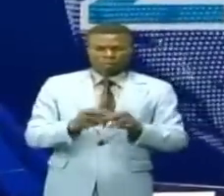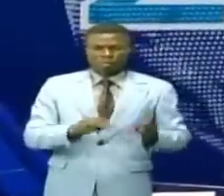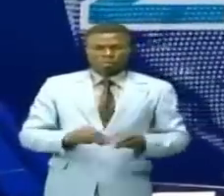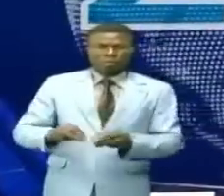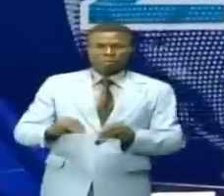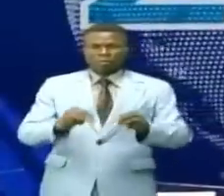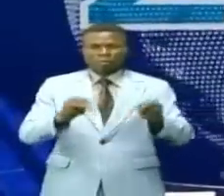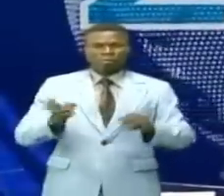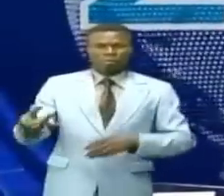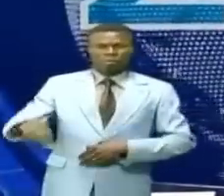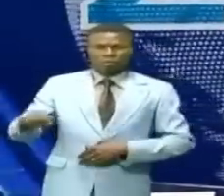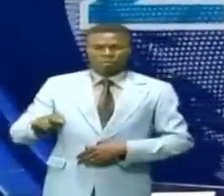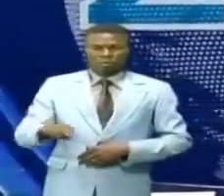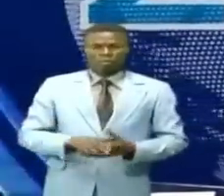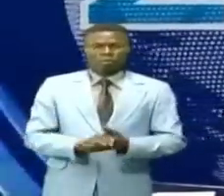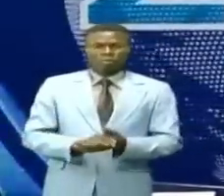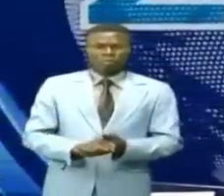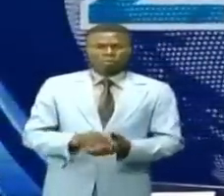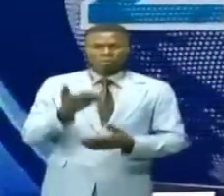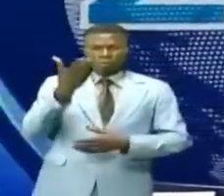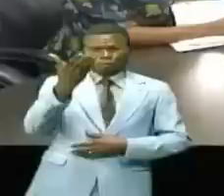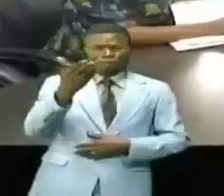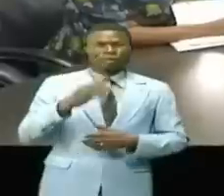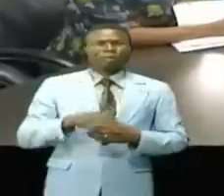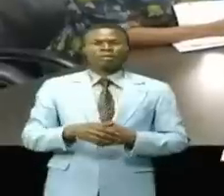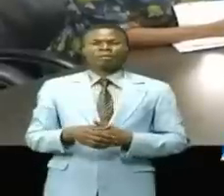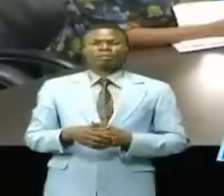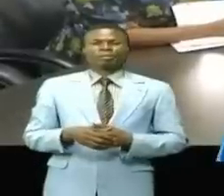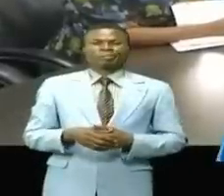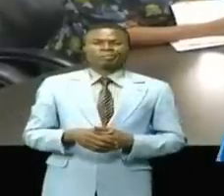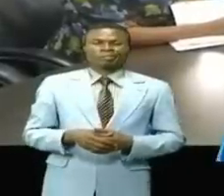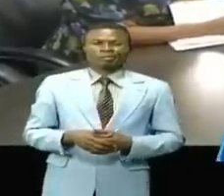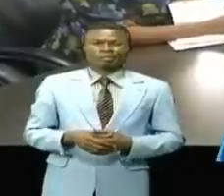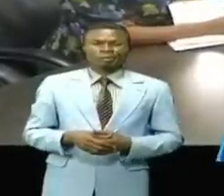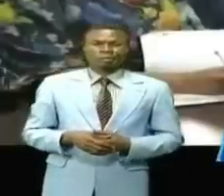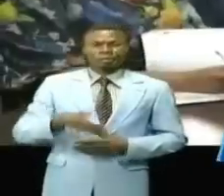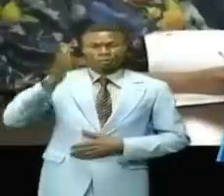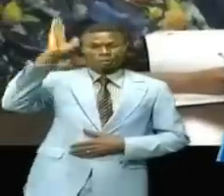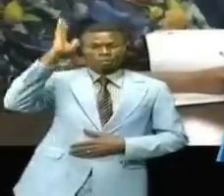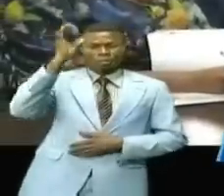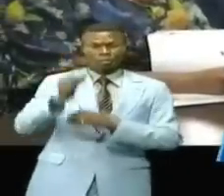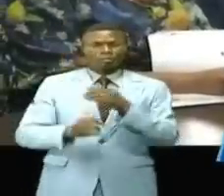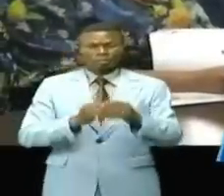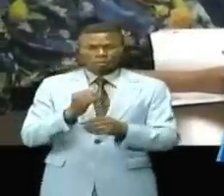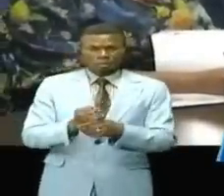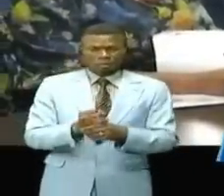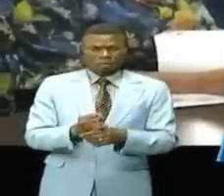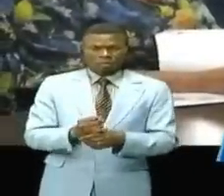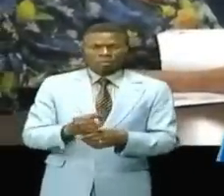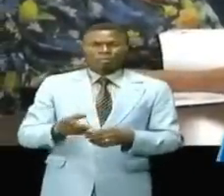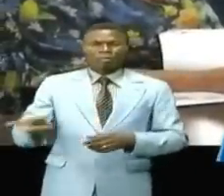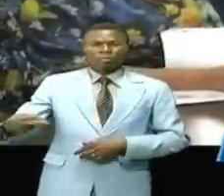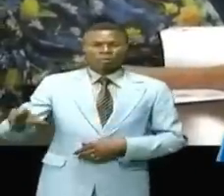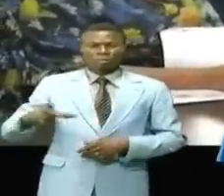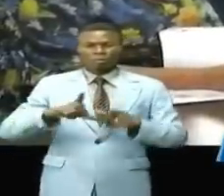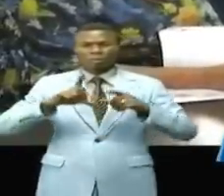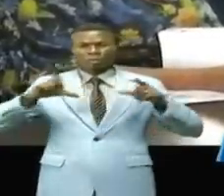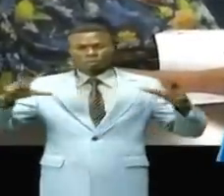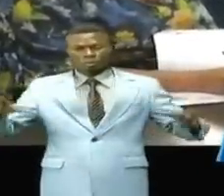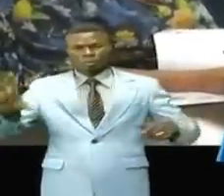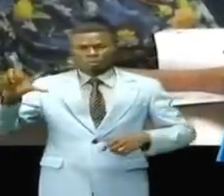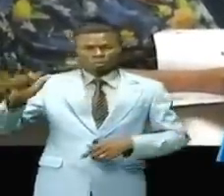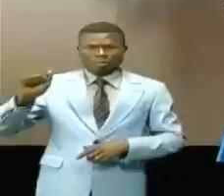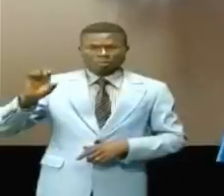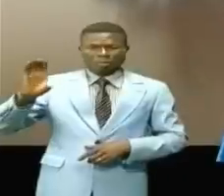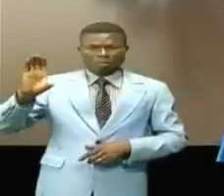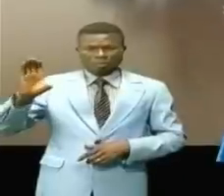mécanisme régional de la CIRGEL, Sylvie Moembo. La conférence internationale sur la région des Grands Lacs fera l'objet à court